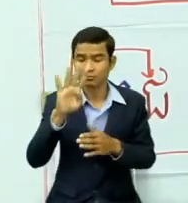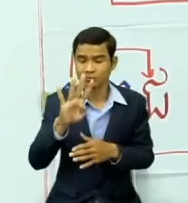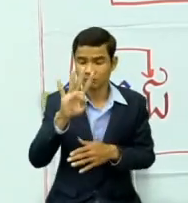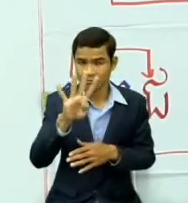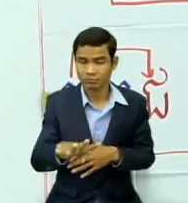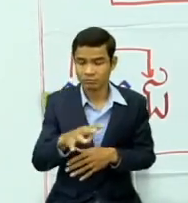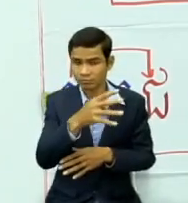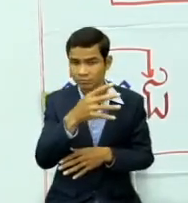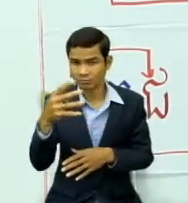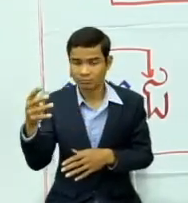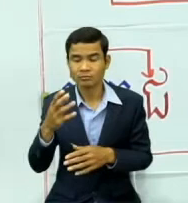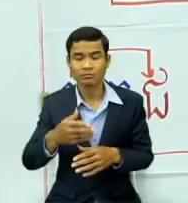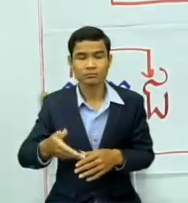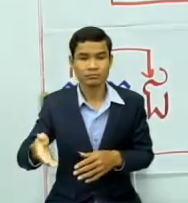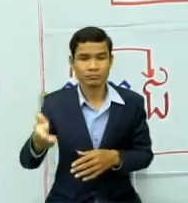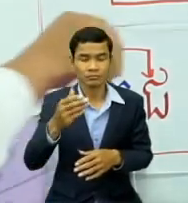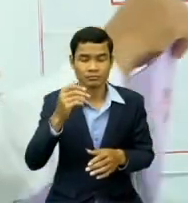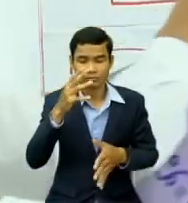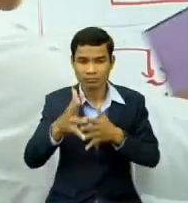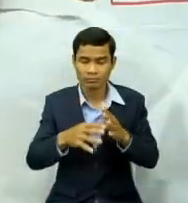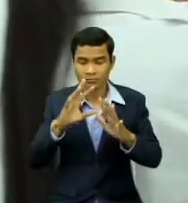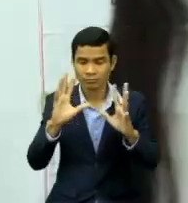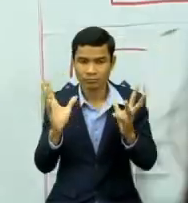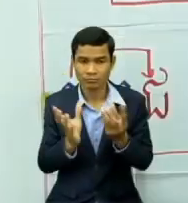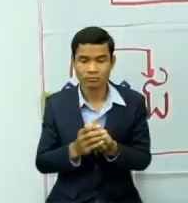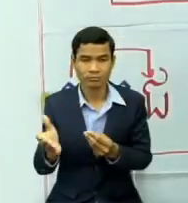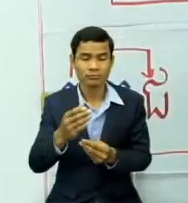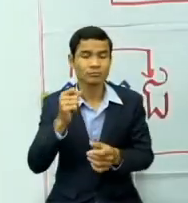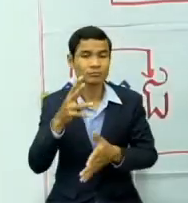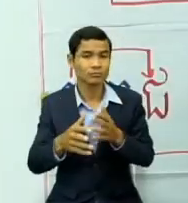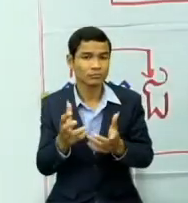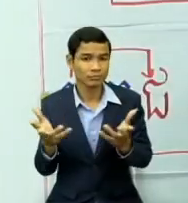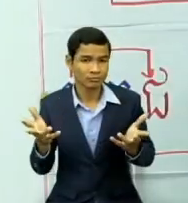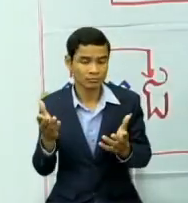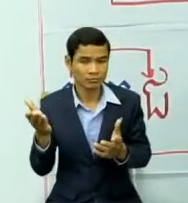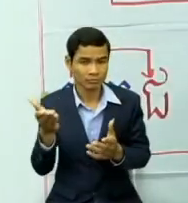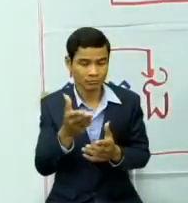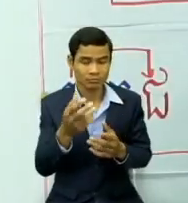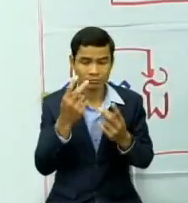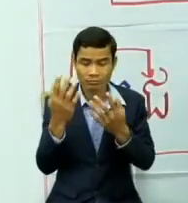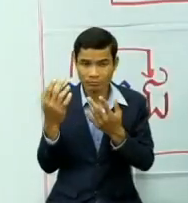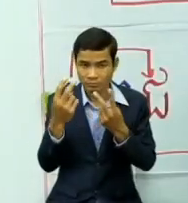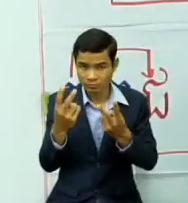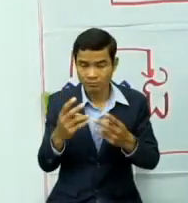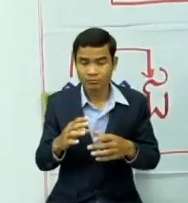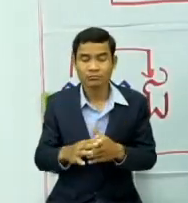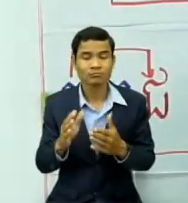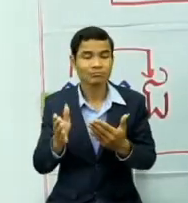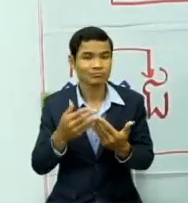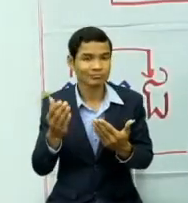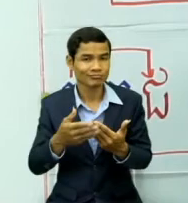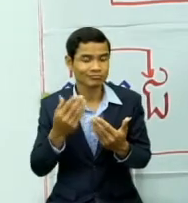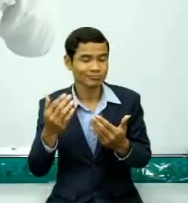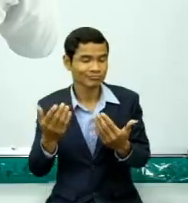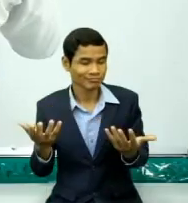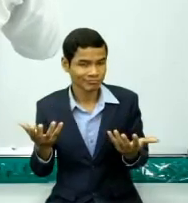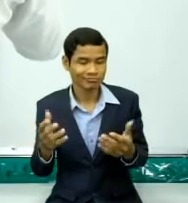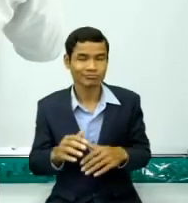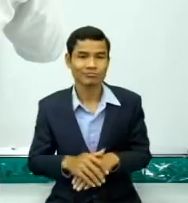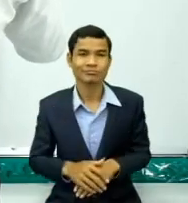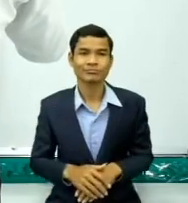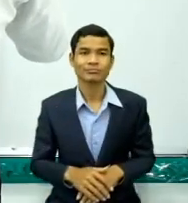đã bấy nóm con ăn tình ơ khả ní. Chà, con mớ ta con ăn chẳng bình đạch đấy con. Nghe nghe nè con nó.